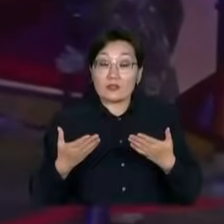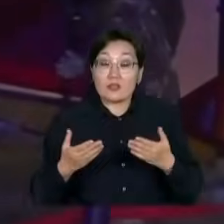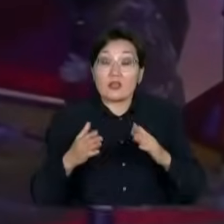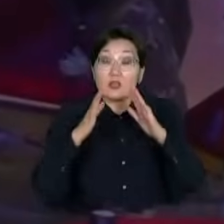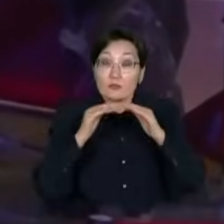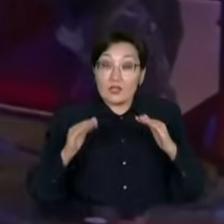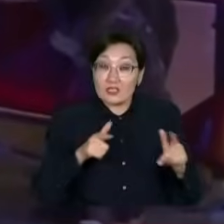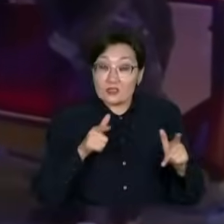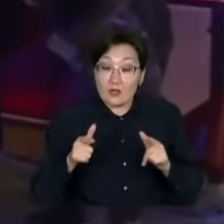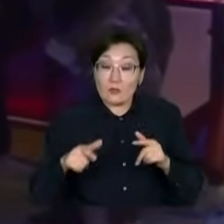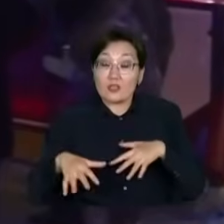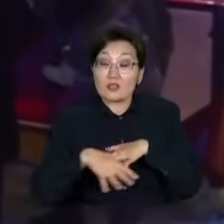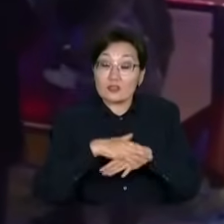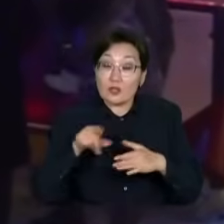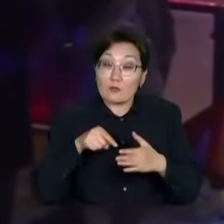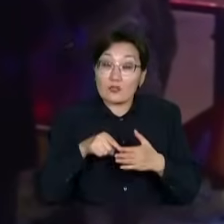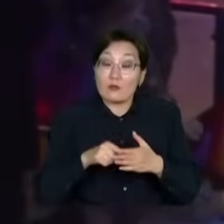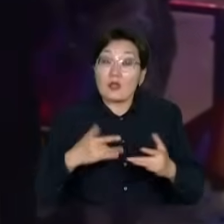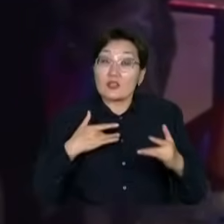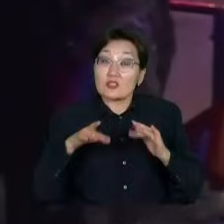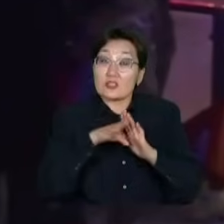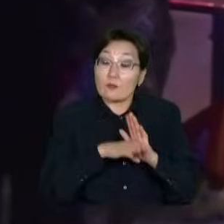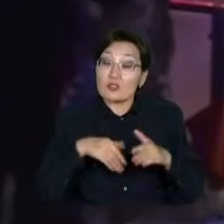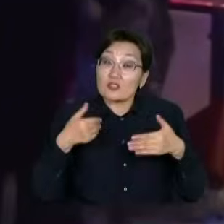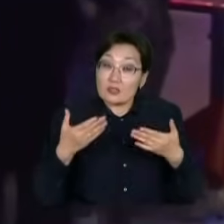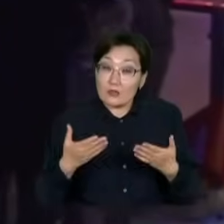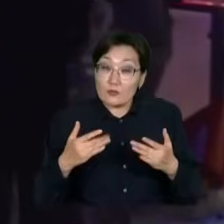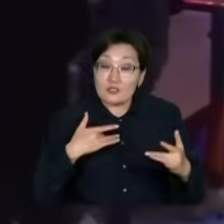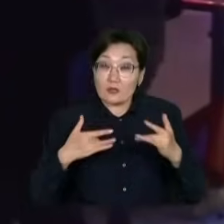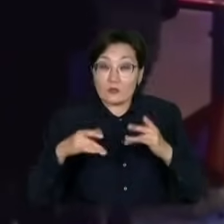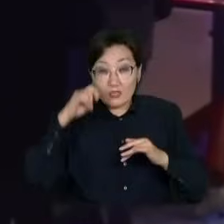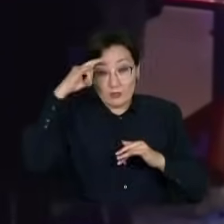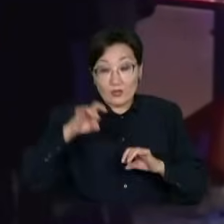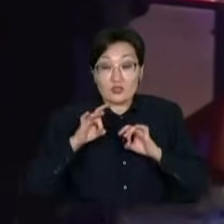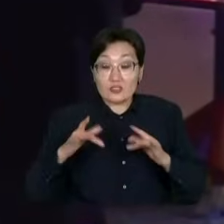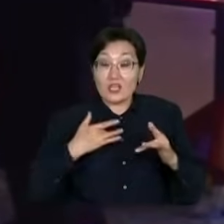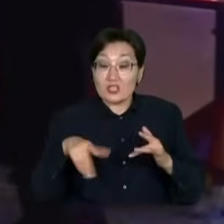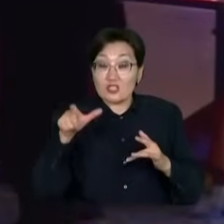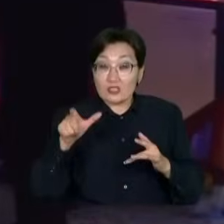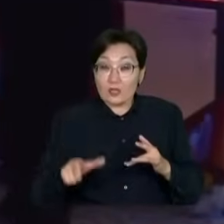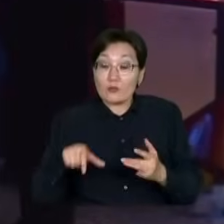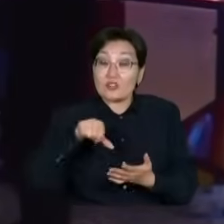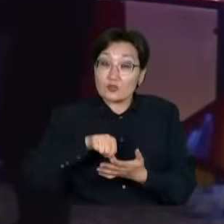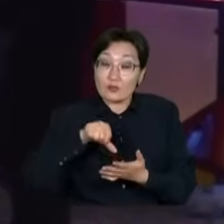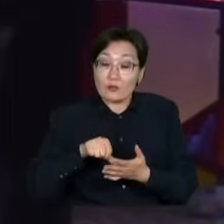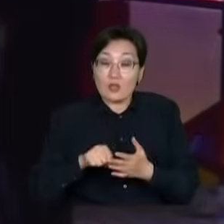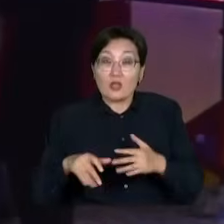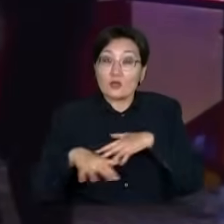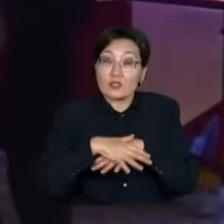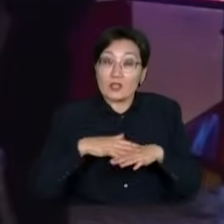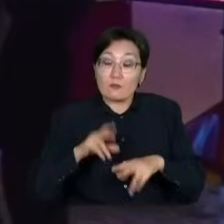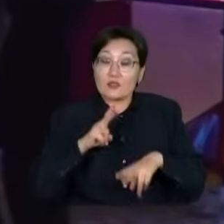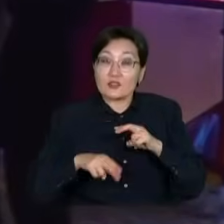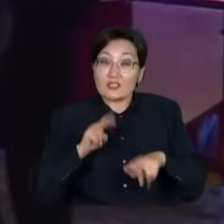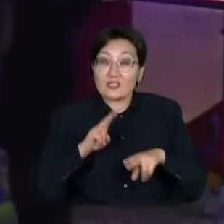кейін қала тұрғындары мен қонақтарына концерттік бағдарлама ұсынылды. Сахнада елімізге танымал эстрада жұлдыздары ән шырқап, көпшілікке